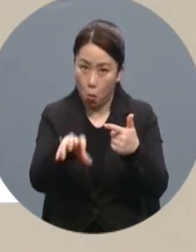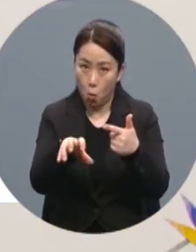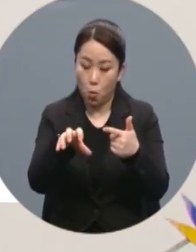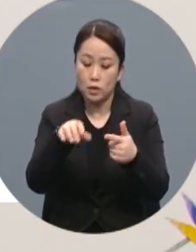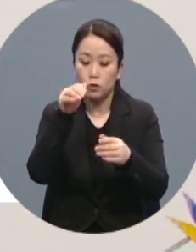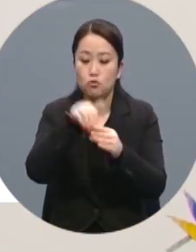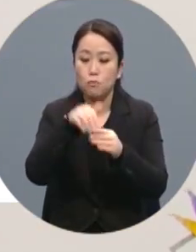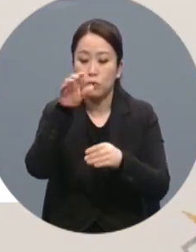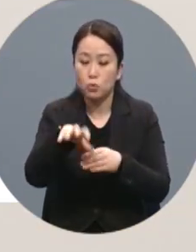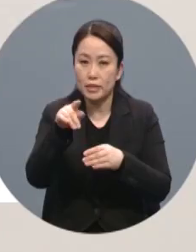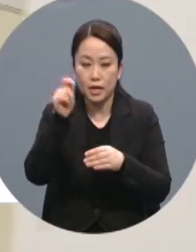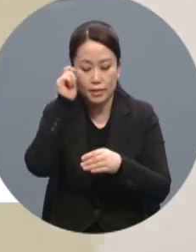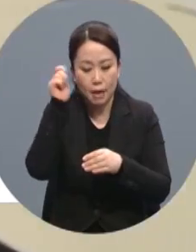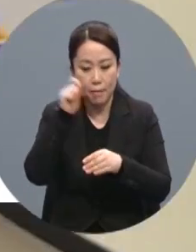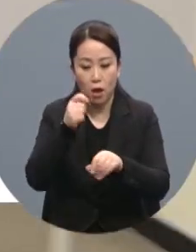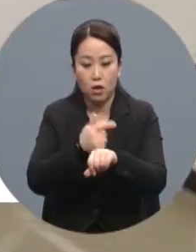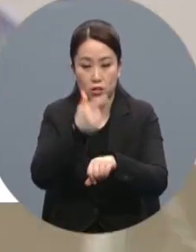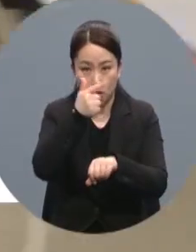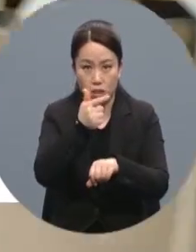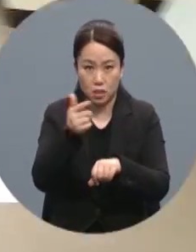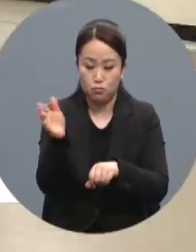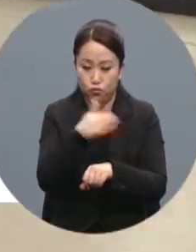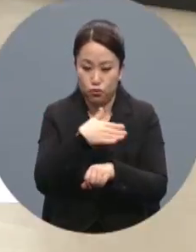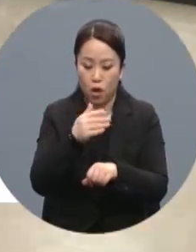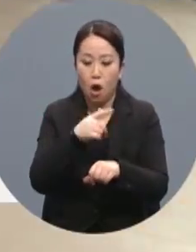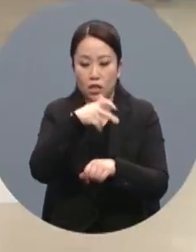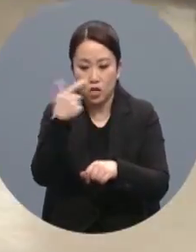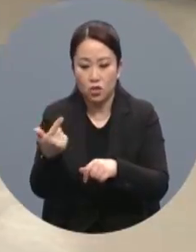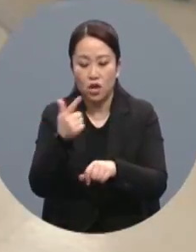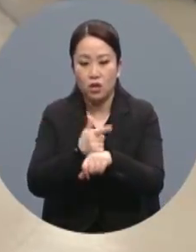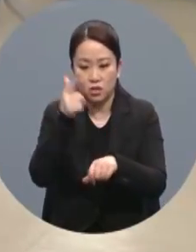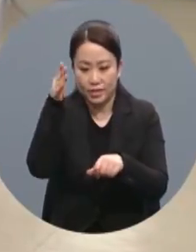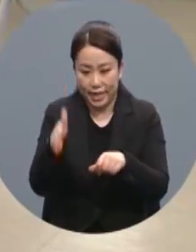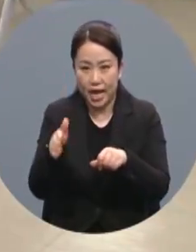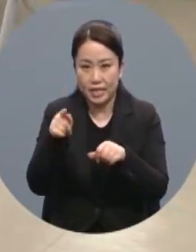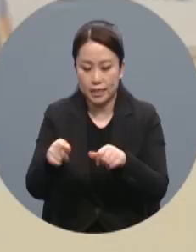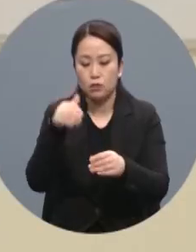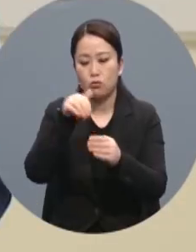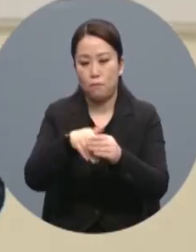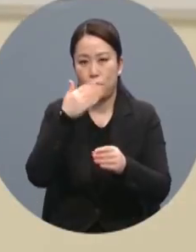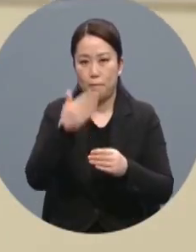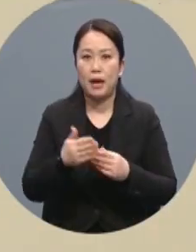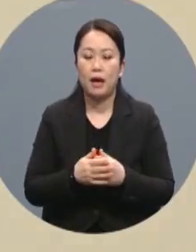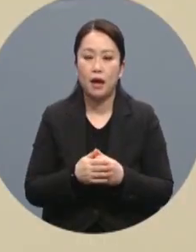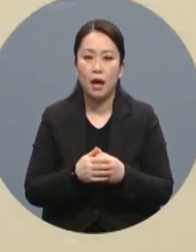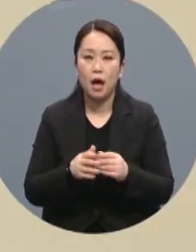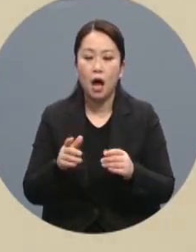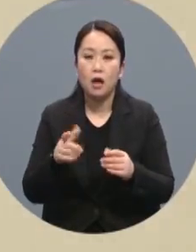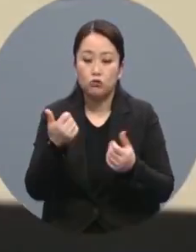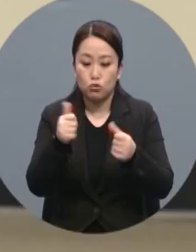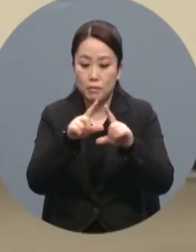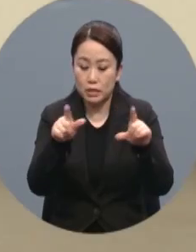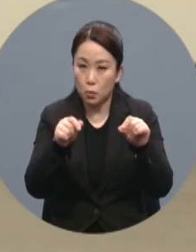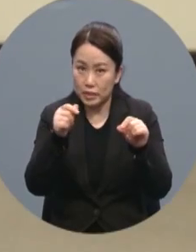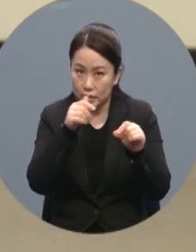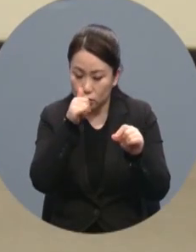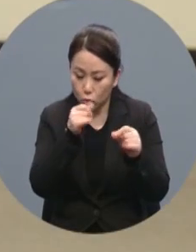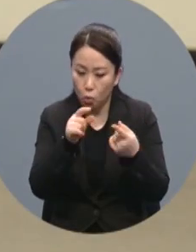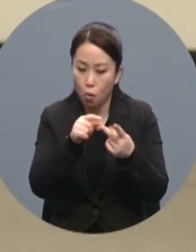사전투표소에서 새벽 6시부터 오후 6시까지 투표가 가능합니다. 주민등록증이나